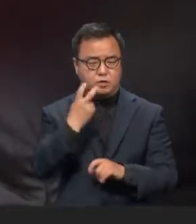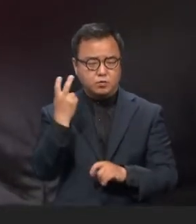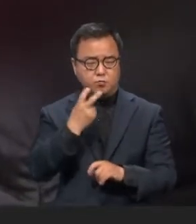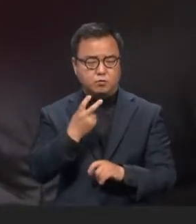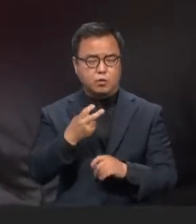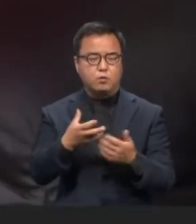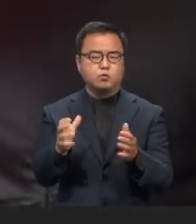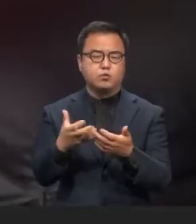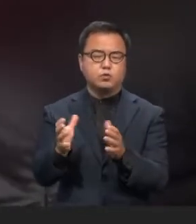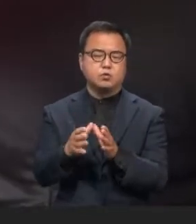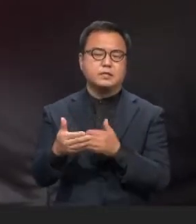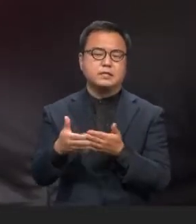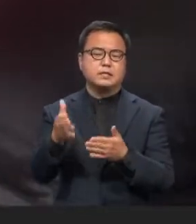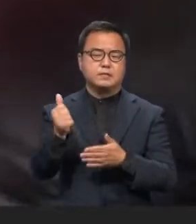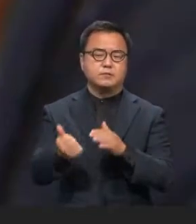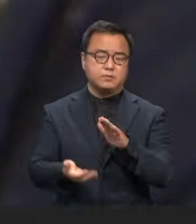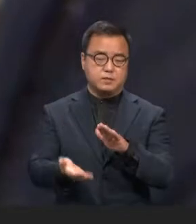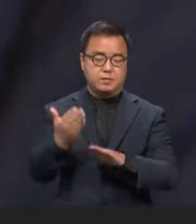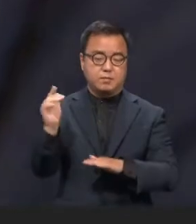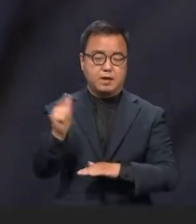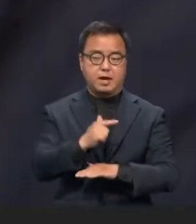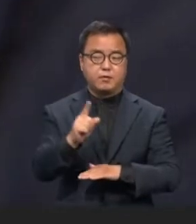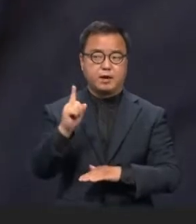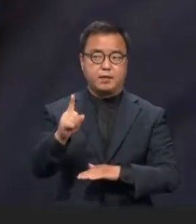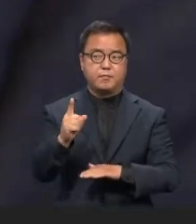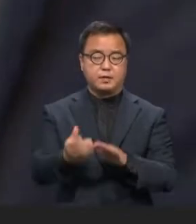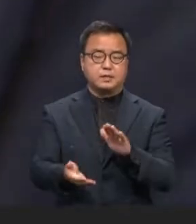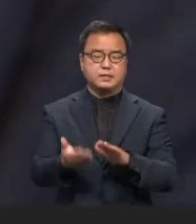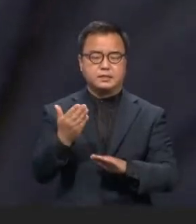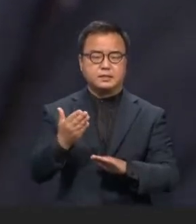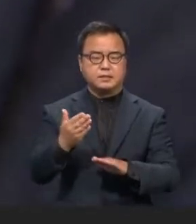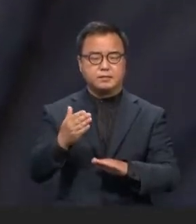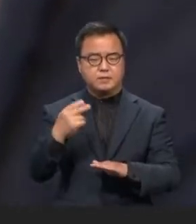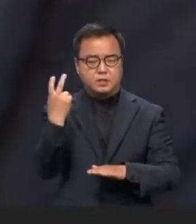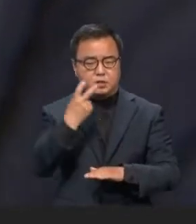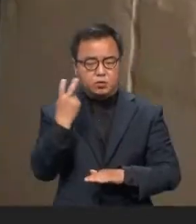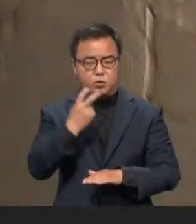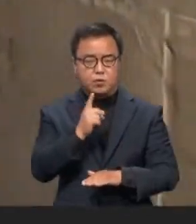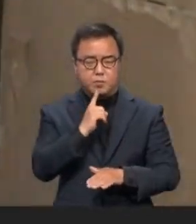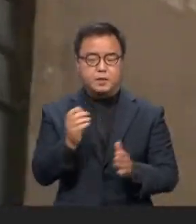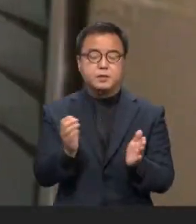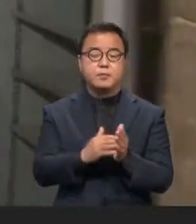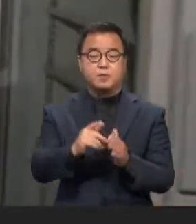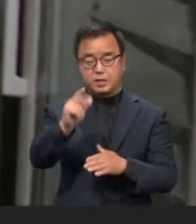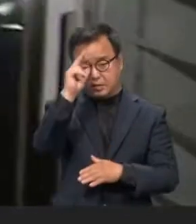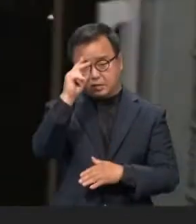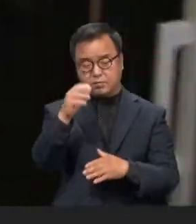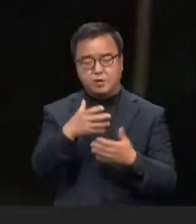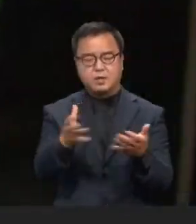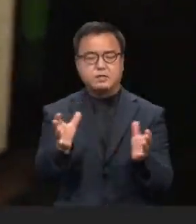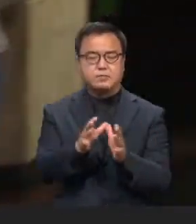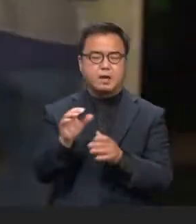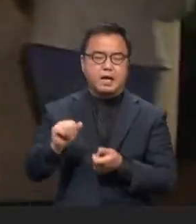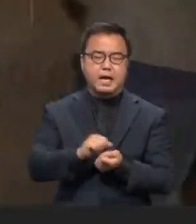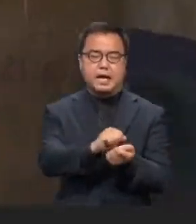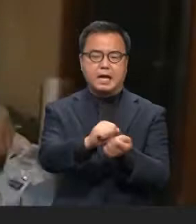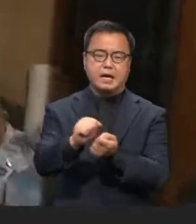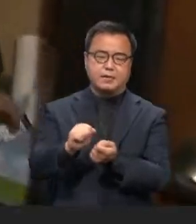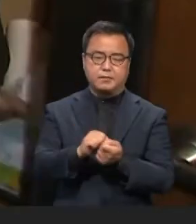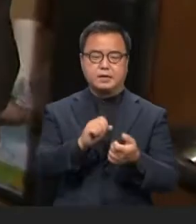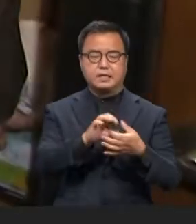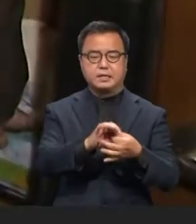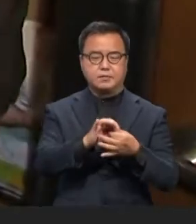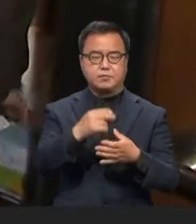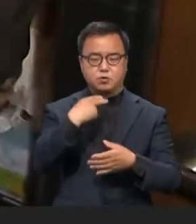간부들이 모여 하루 1회 이상 방역 실태도 점검하기로 했습니다 경찰은 집단 감염의 주요 고리가 되고 있는